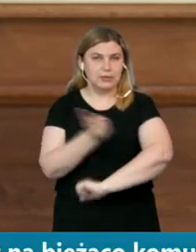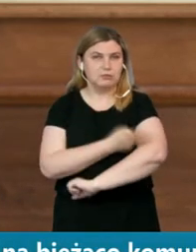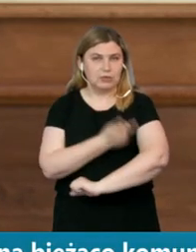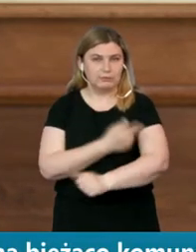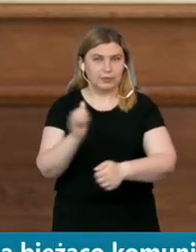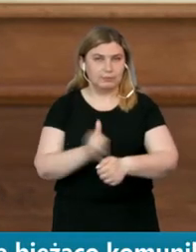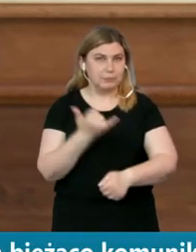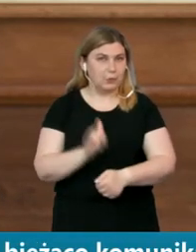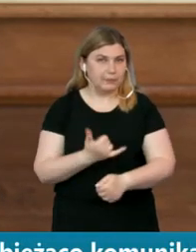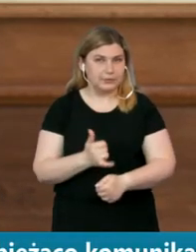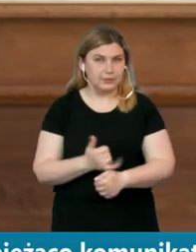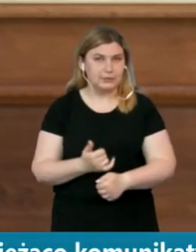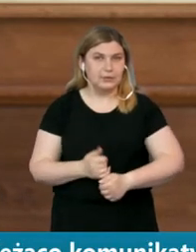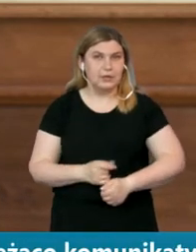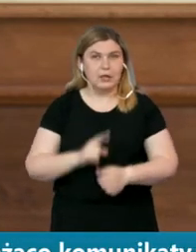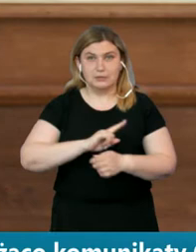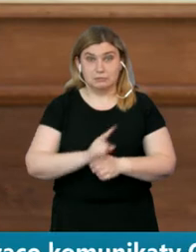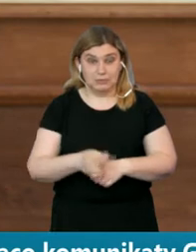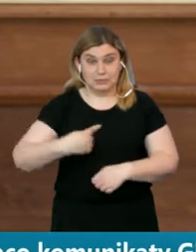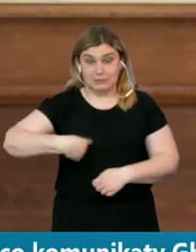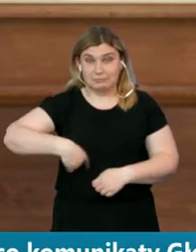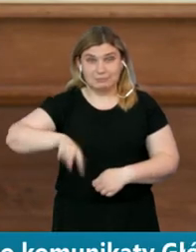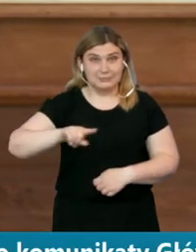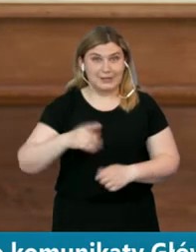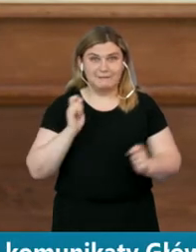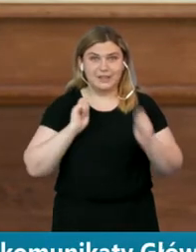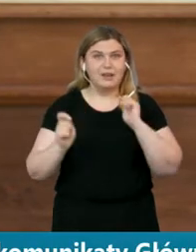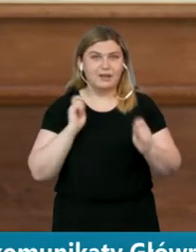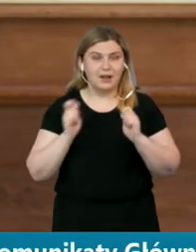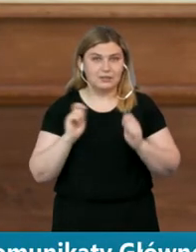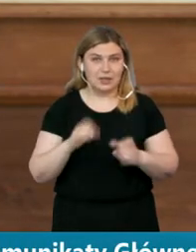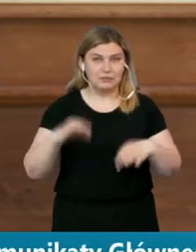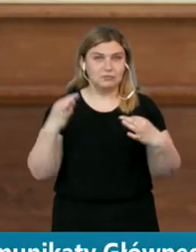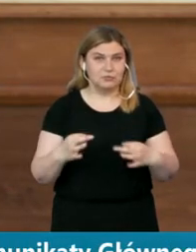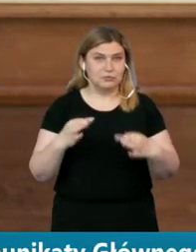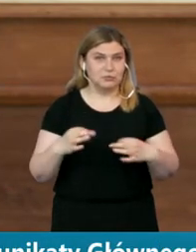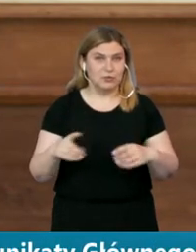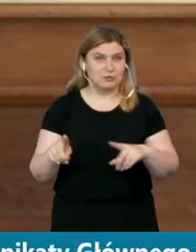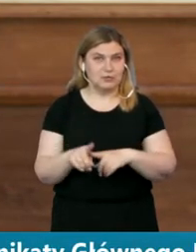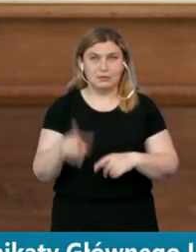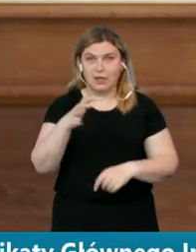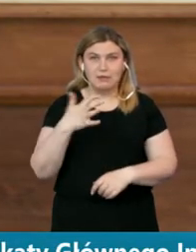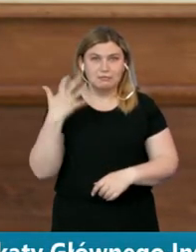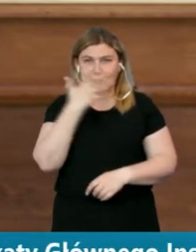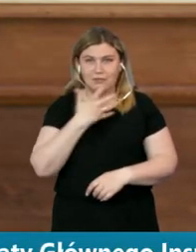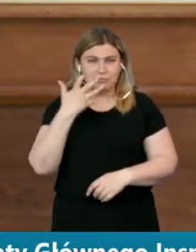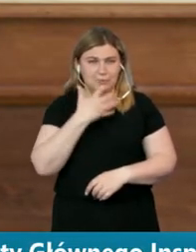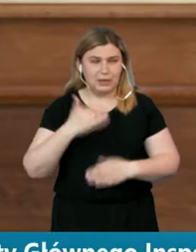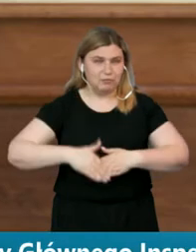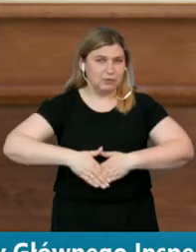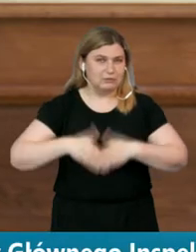piątek. Szybko zbliżają się wakacje. Dziś chyba też najcieplejszy dzień